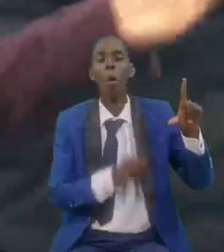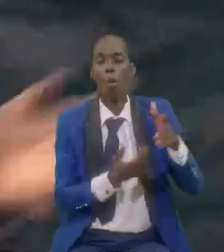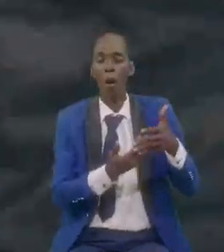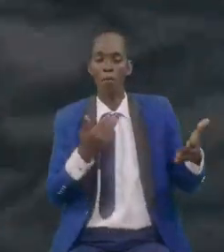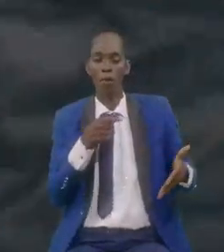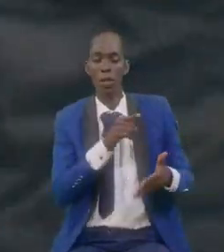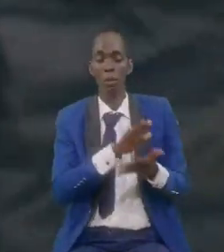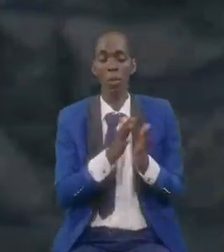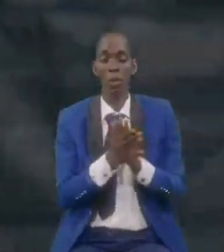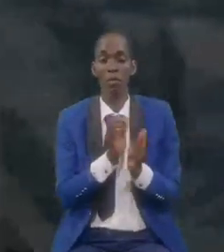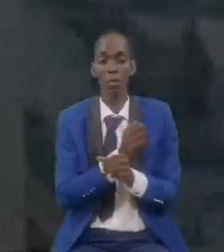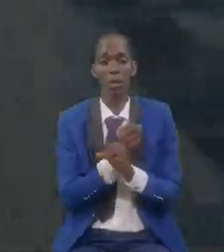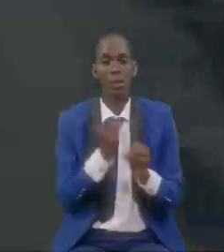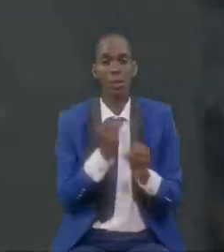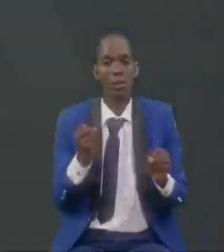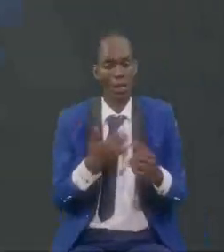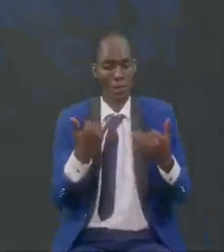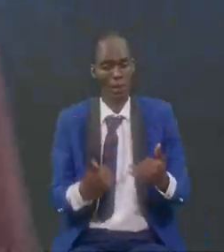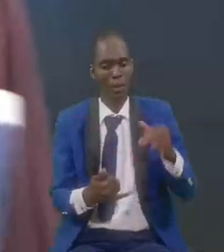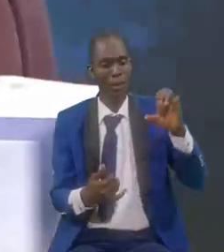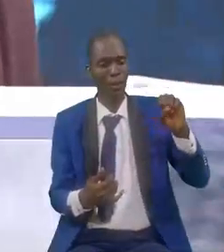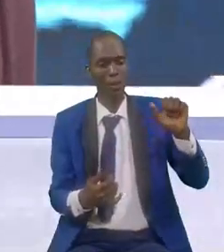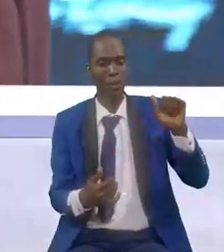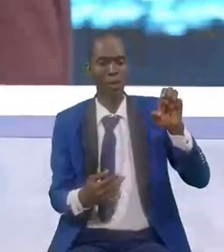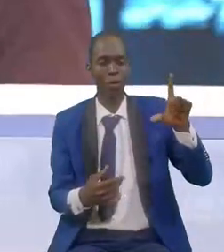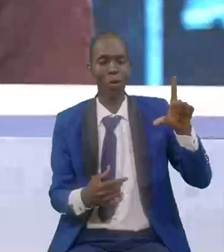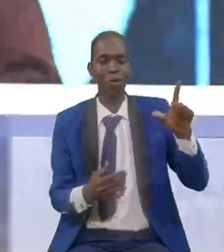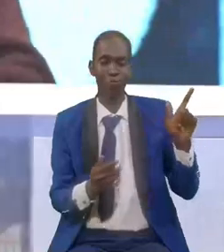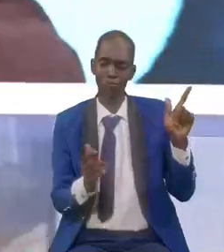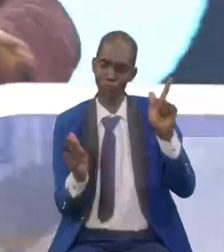conversion, et Saul vient et il dit, tu sais,